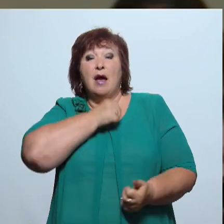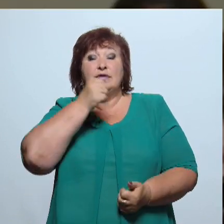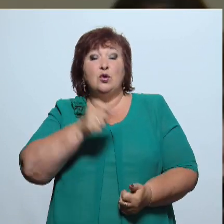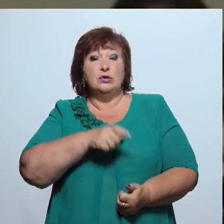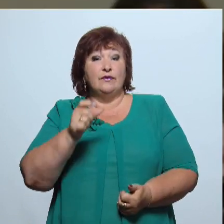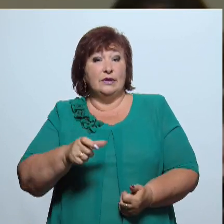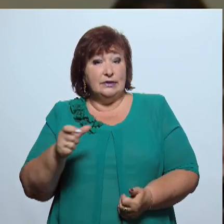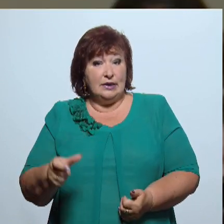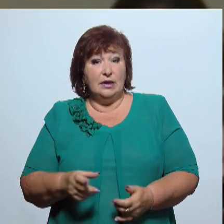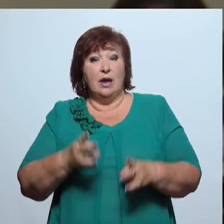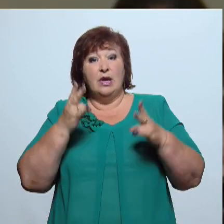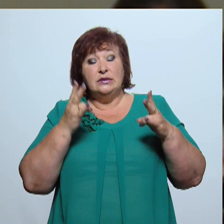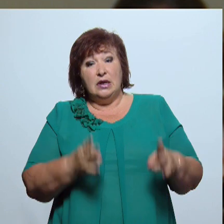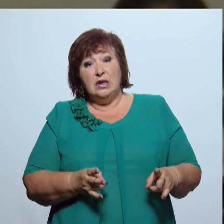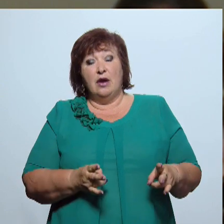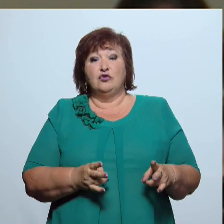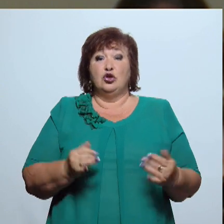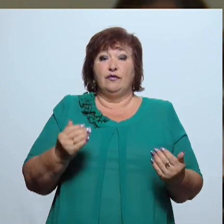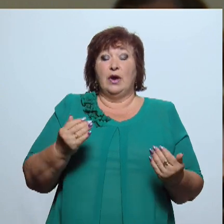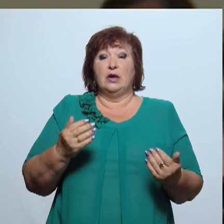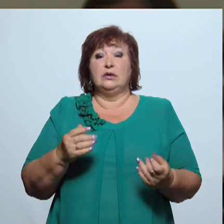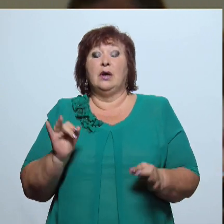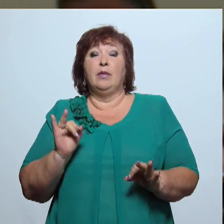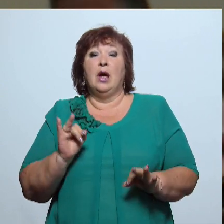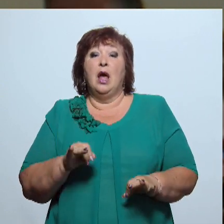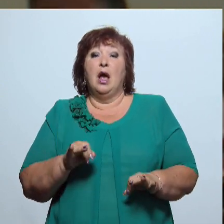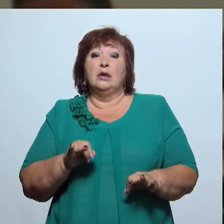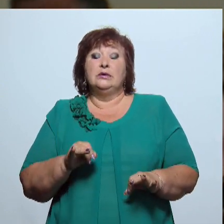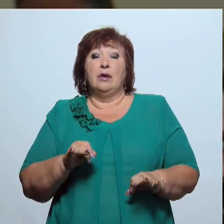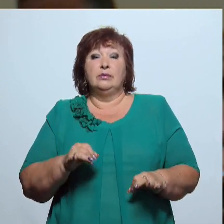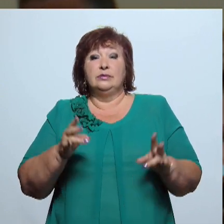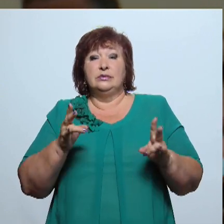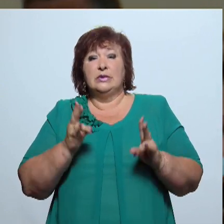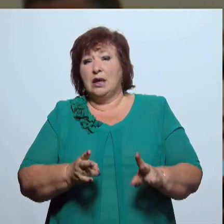населения, пострадавшего автодорожные, обыкновенные травмы,